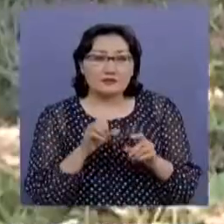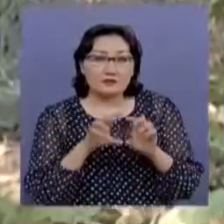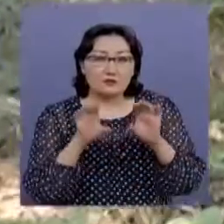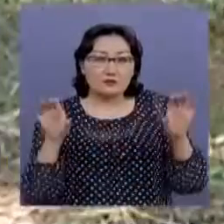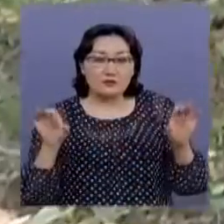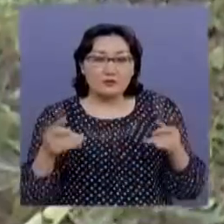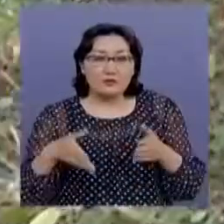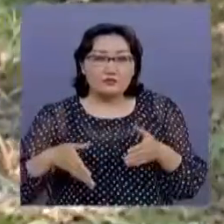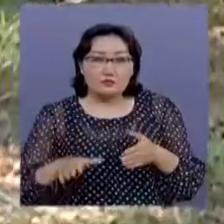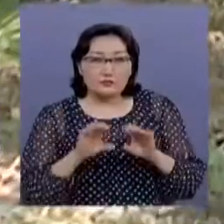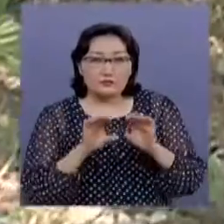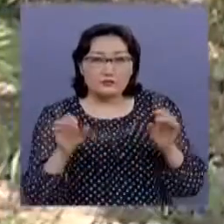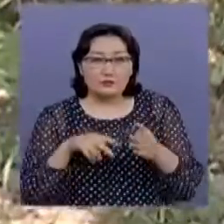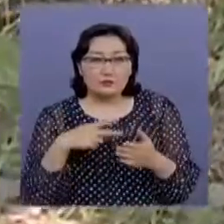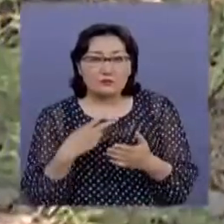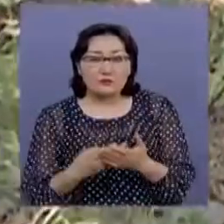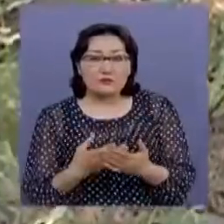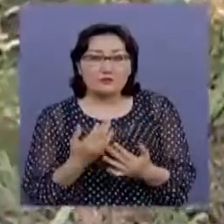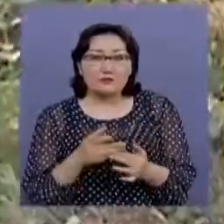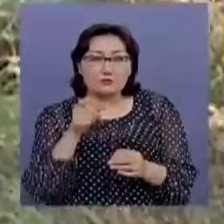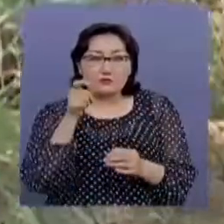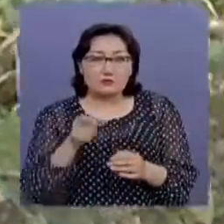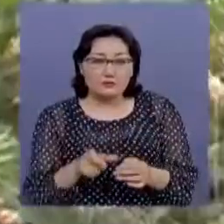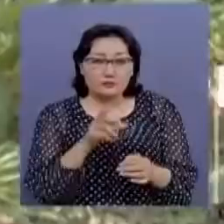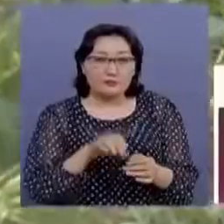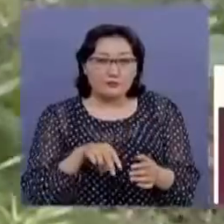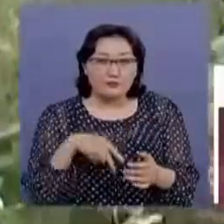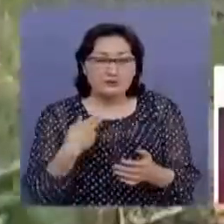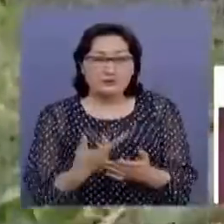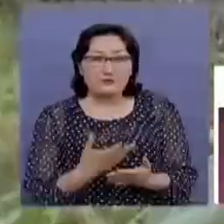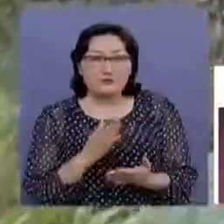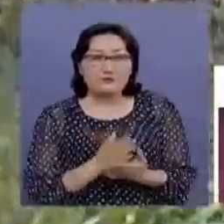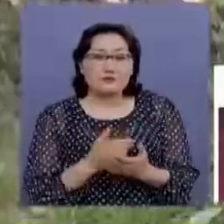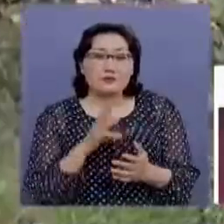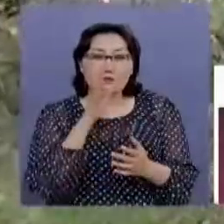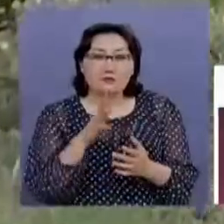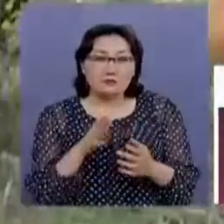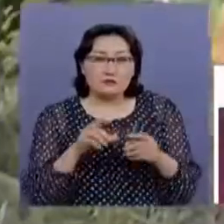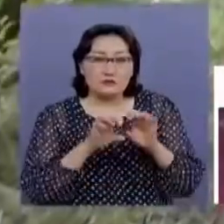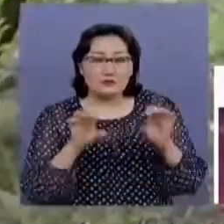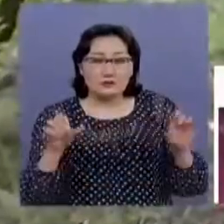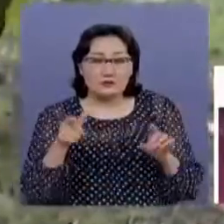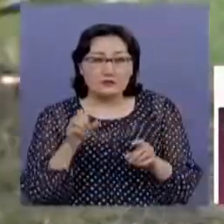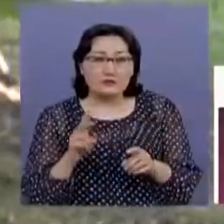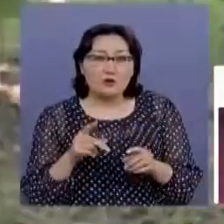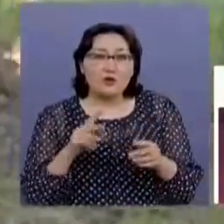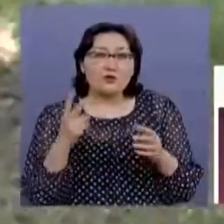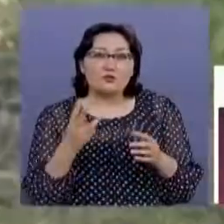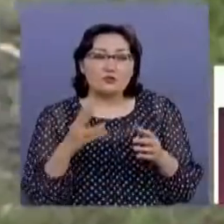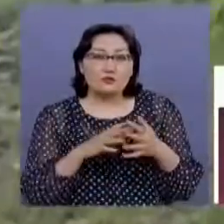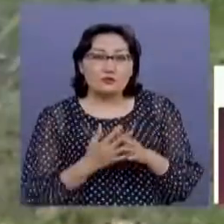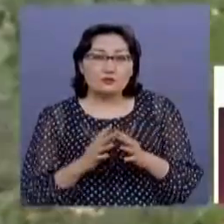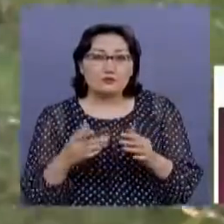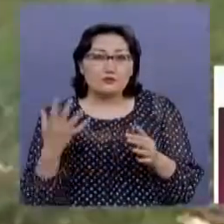бойын жағалай, осылай шетінен құлап жатыр. Тіреуіштері түбімен қопарылып қалған. 5 жыл бұрын тартылған газ құбыры үш ауылдық округтегі 5